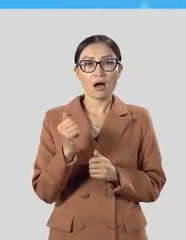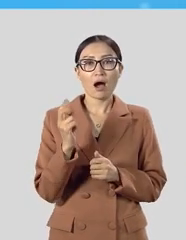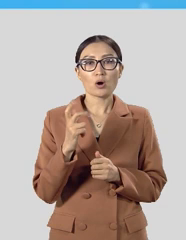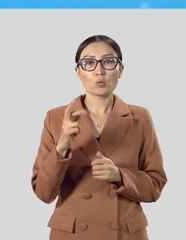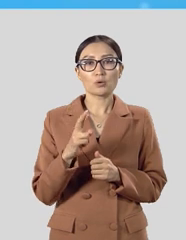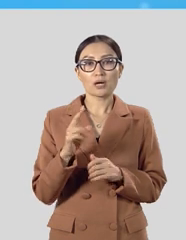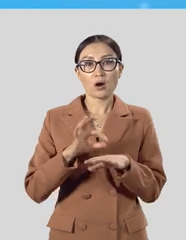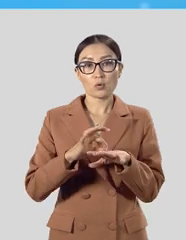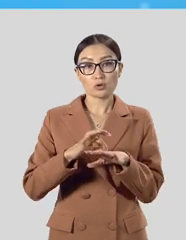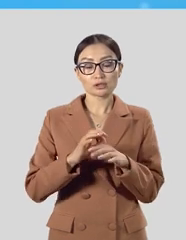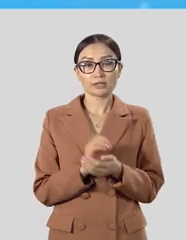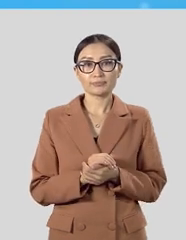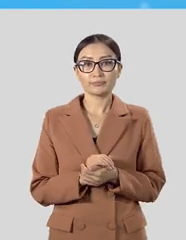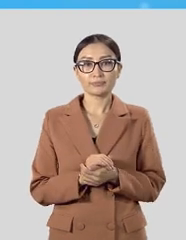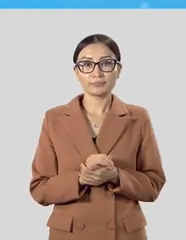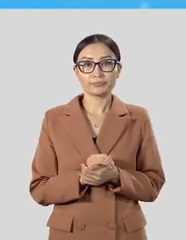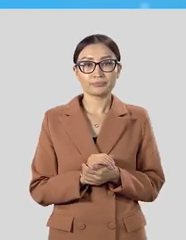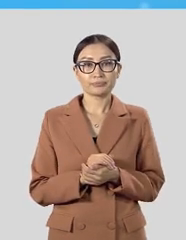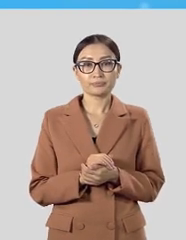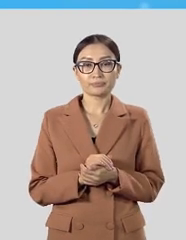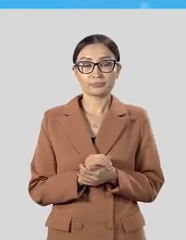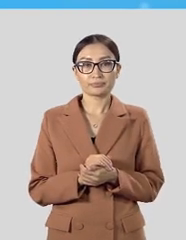Акулья кожа.